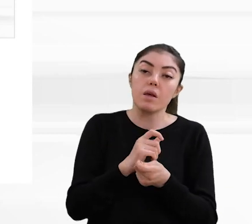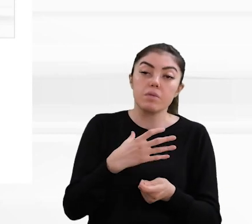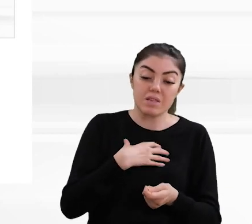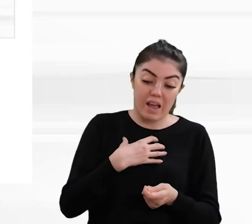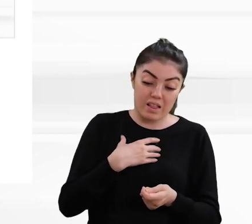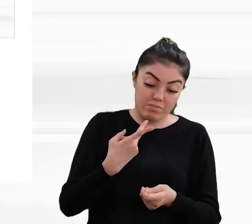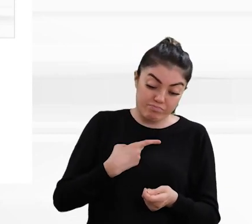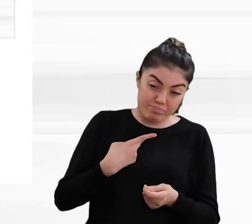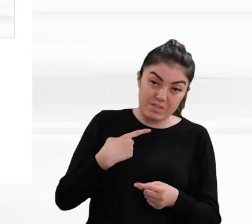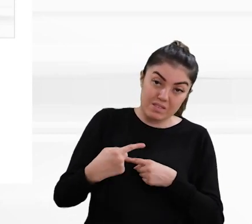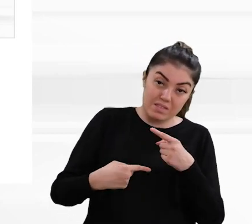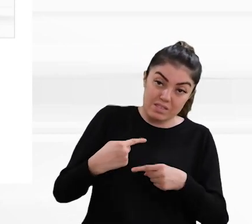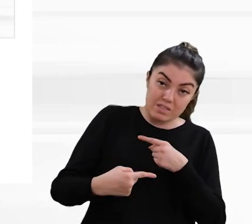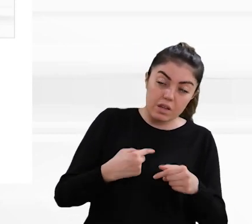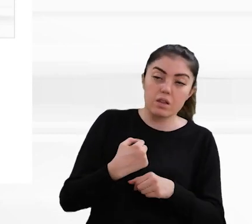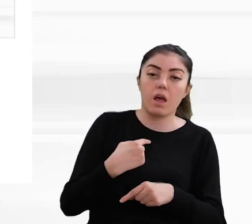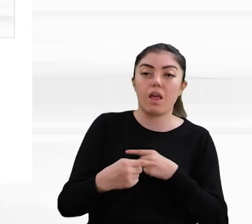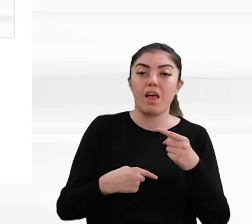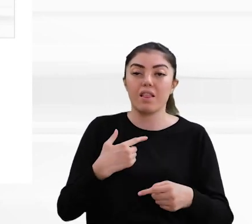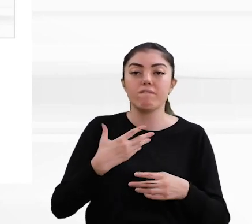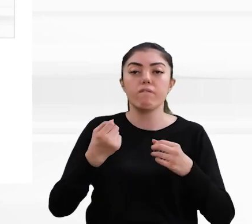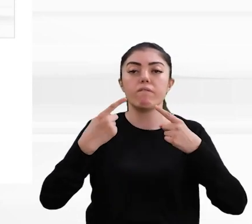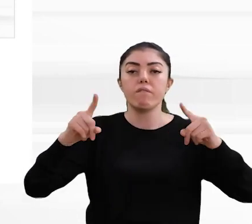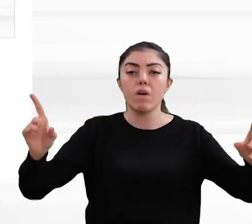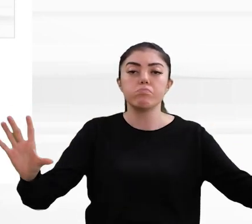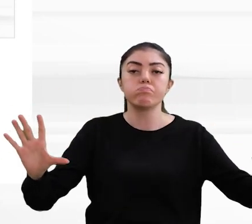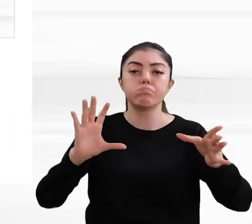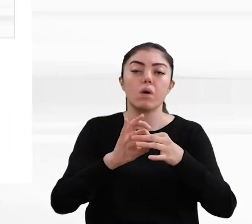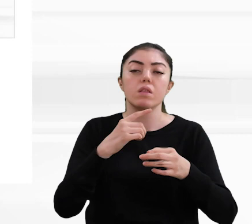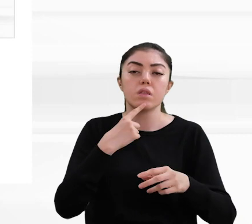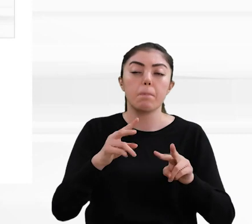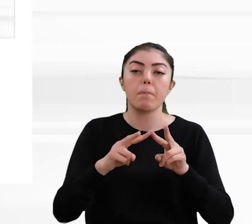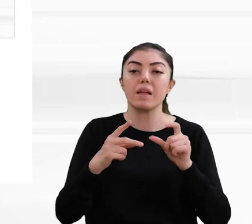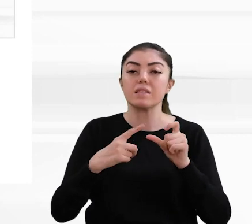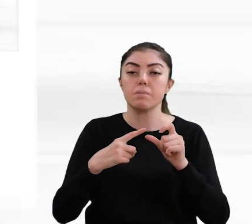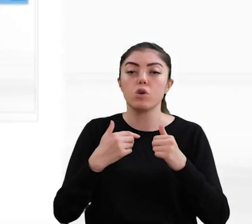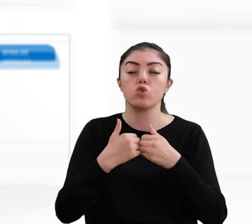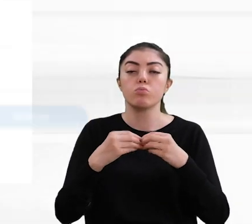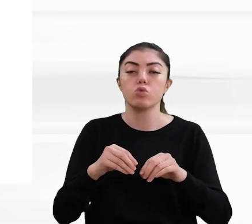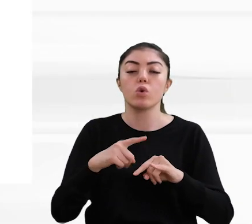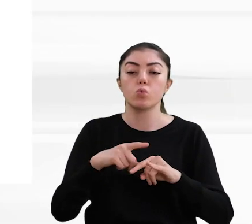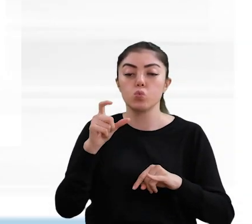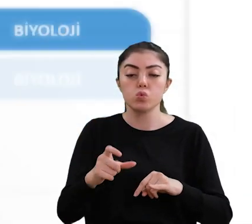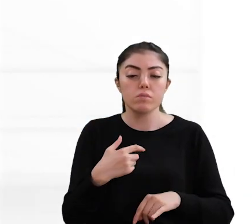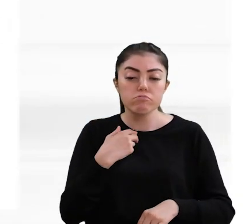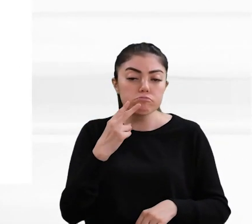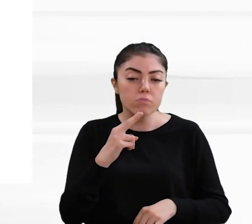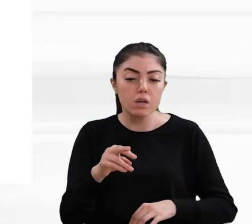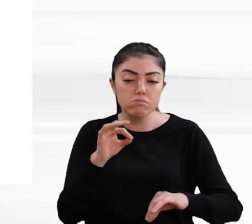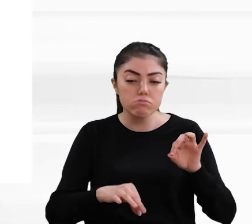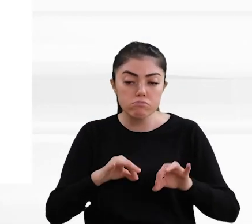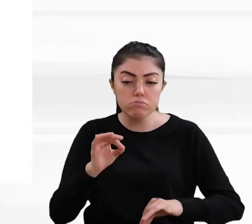başına bir kalsan çeşitli oluşturdu farklı Çünkü yeni yapılar bir araya geliyordu Mega spordan yumurta hücresi oluşumu hemen